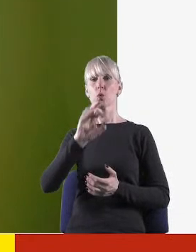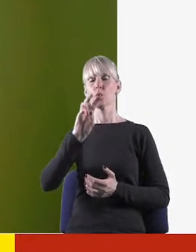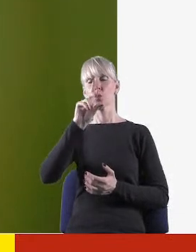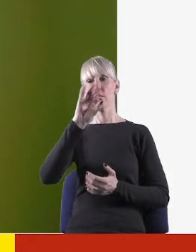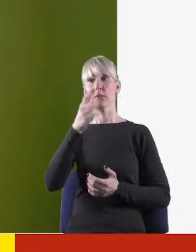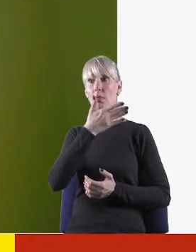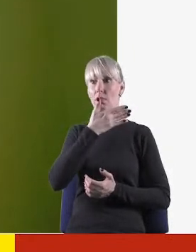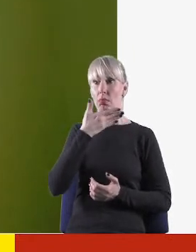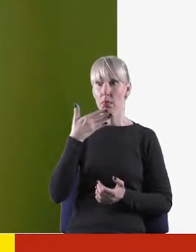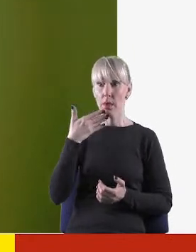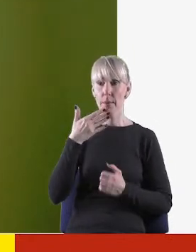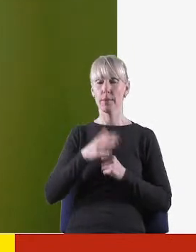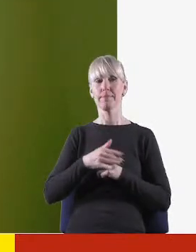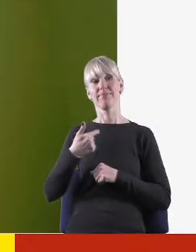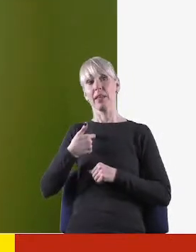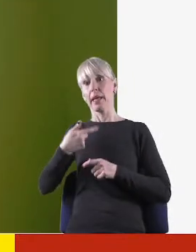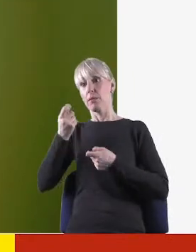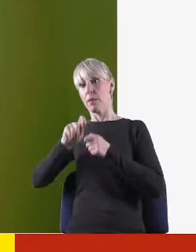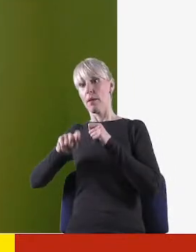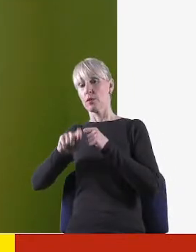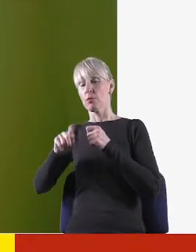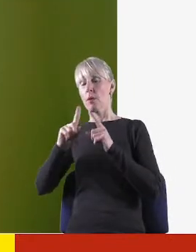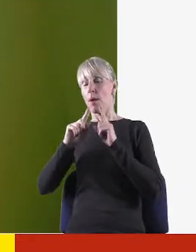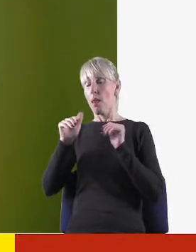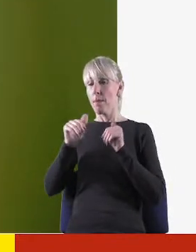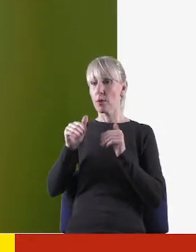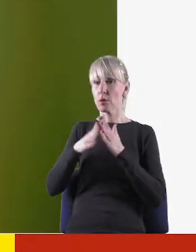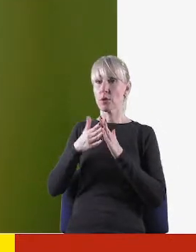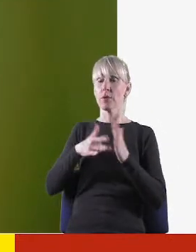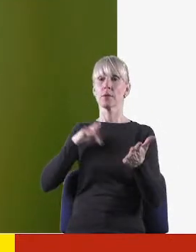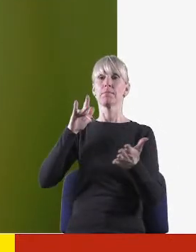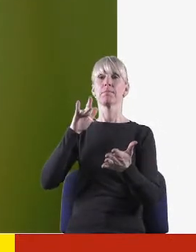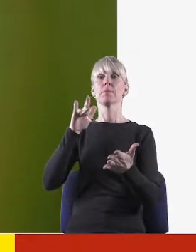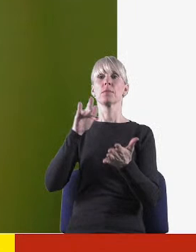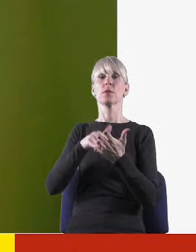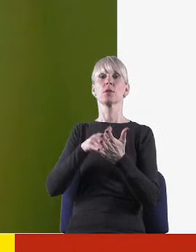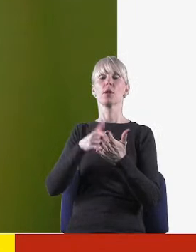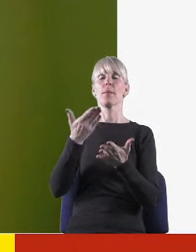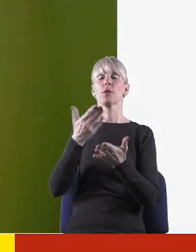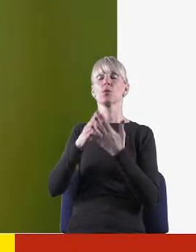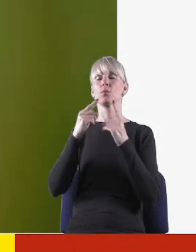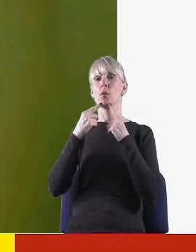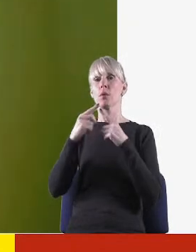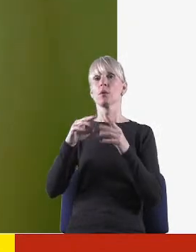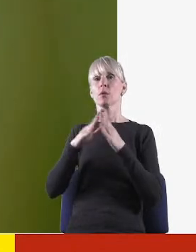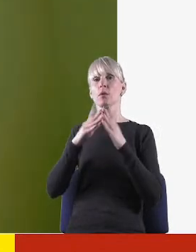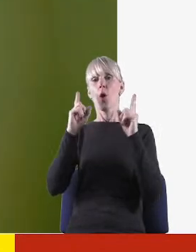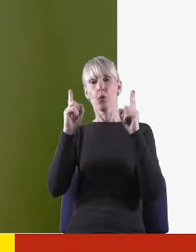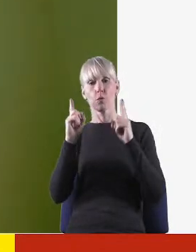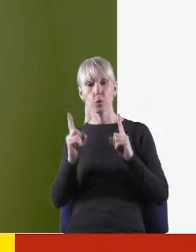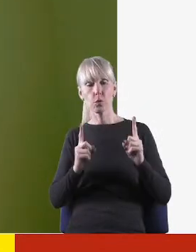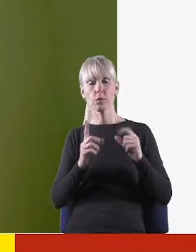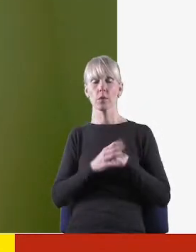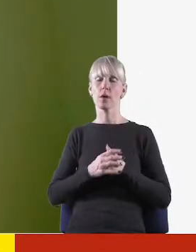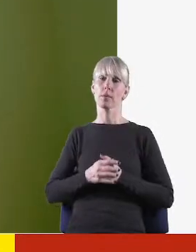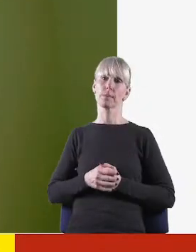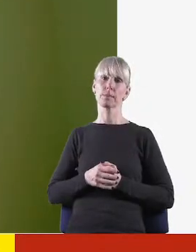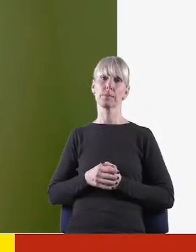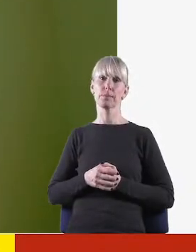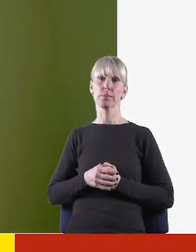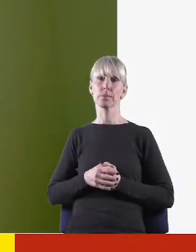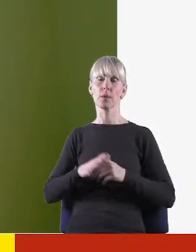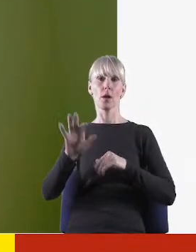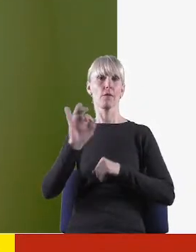właśnie, ale gdybyście państwo, gdyby pan Jóźwiak zwrócił na to uwagę w